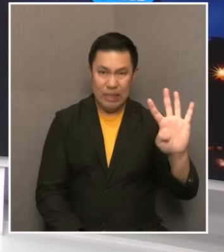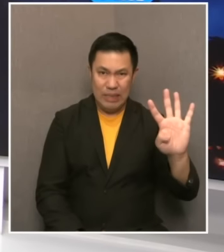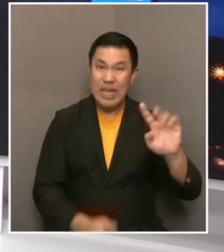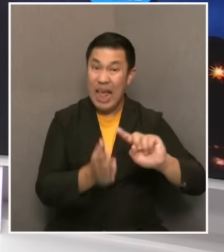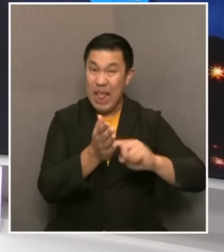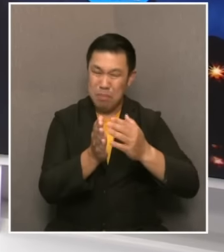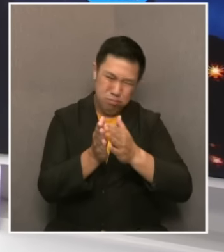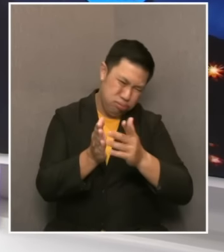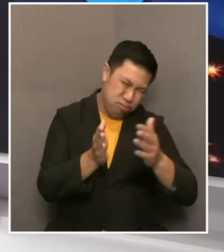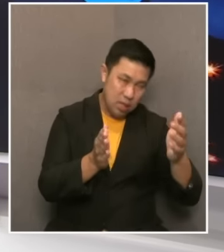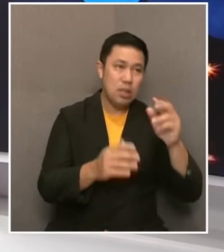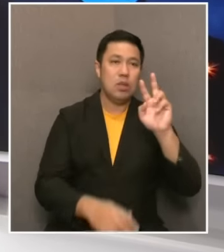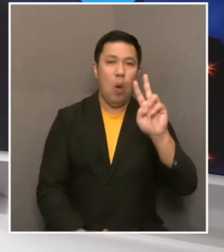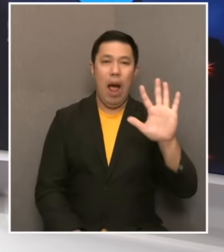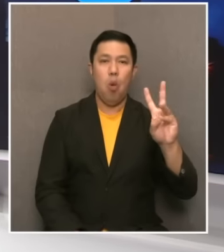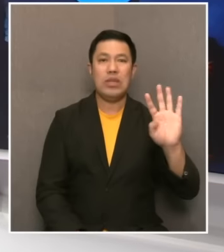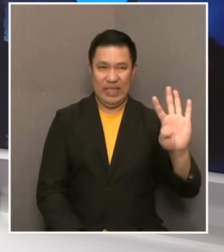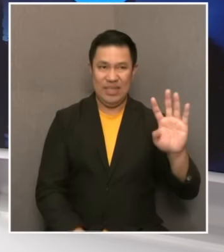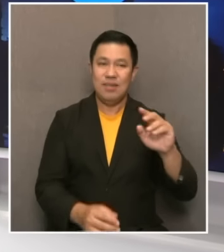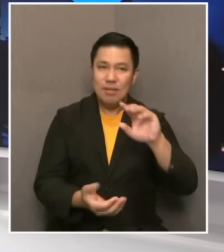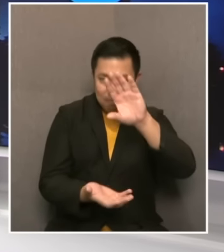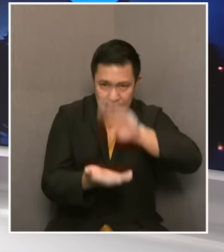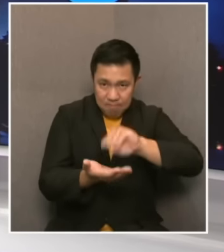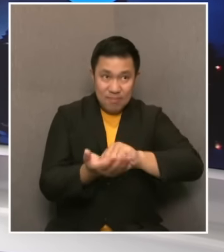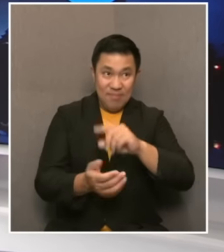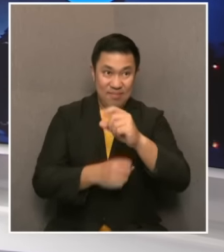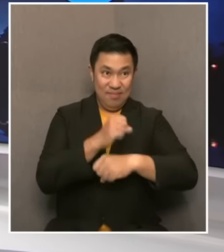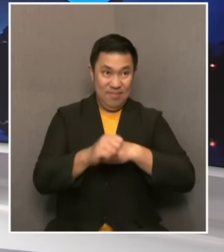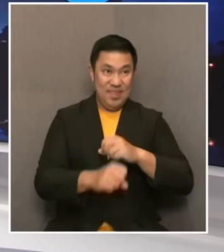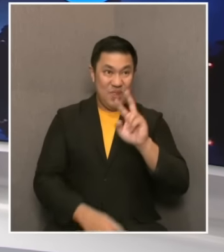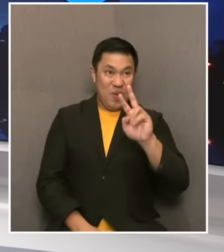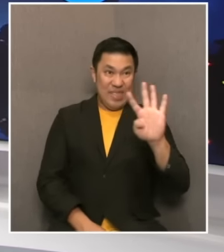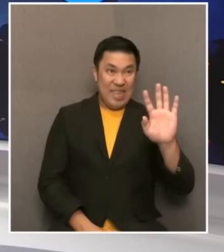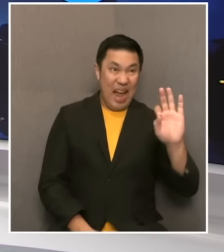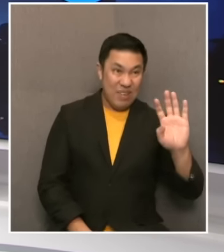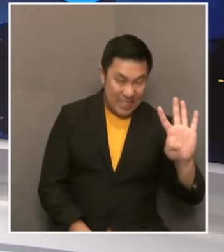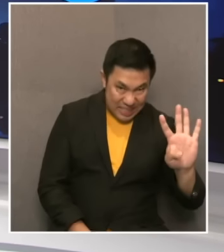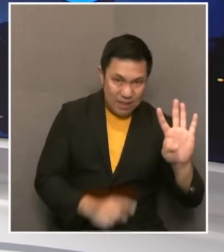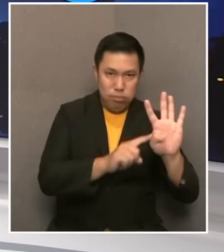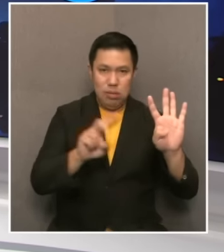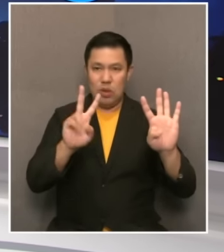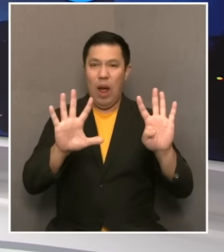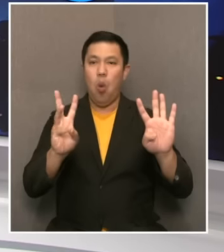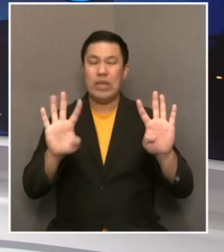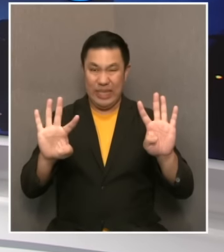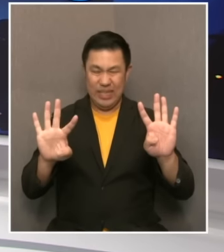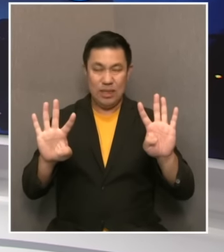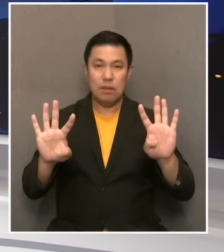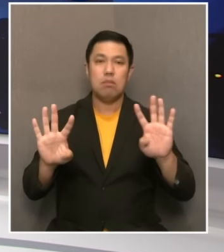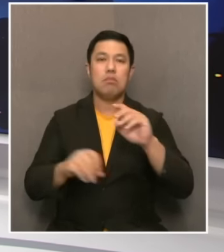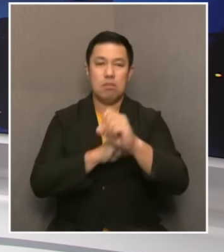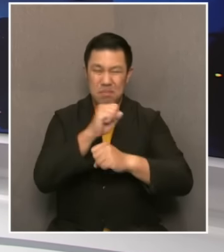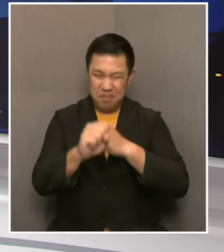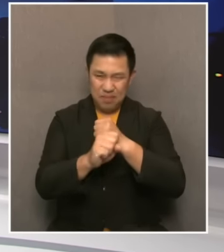2494ถึง2564นะครับนี่นะจากปี2494ถึง2564ก็คือ72ปีนั่นเองนะครับ